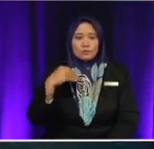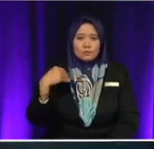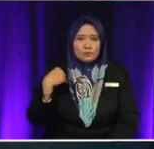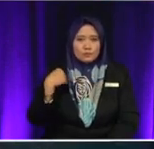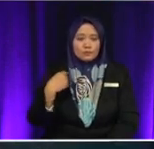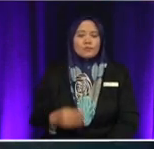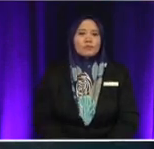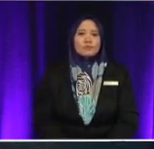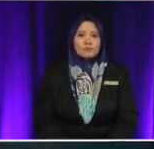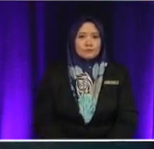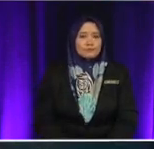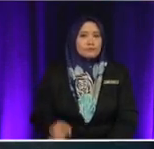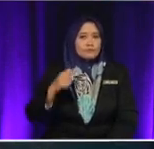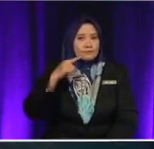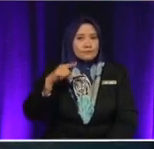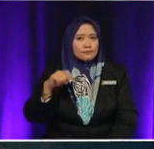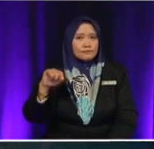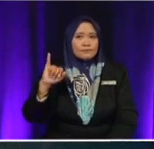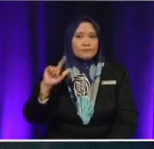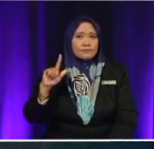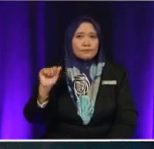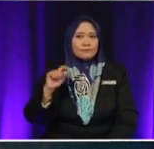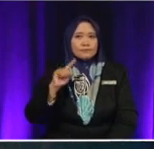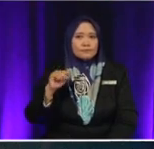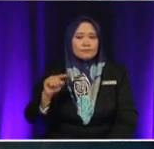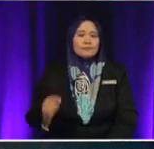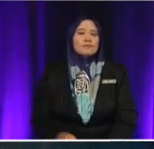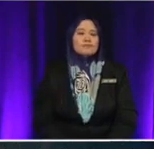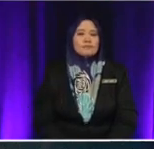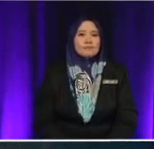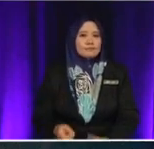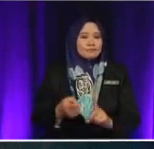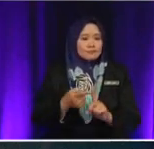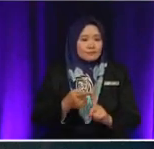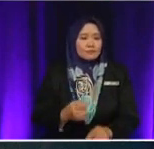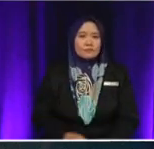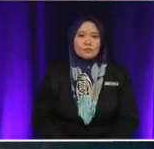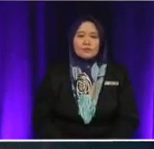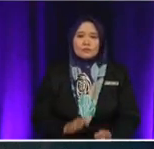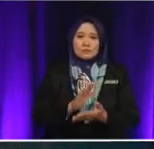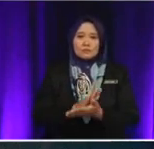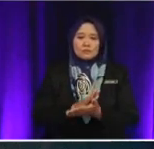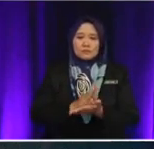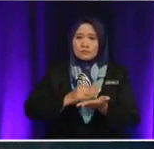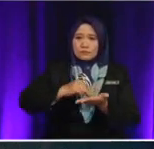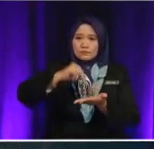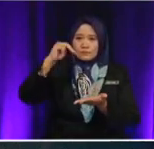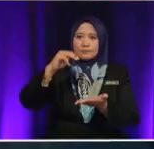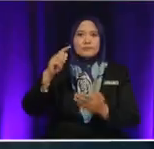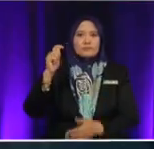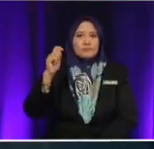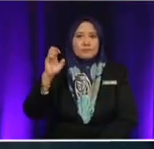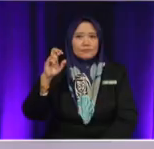bunga dan seekor kumbang bersama kita dari Sekolah Menengah Teknik Melaka, Bukit Piatu, Melaka. Hari ini, Cikgu, kita akan